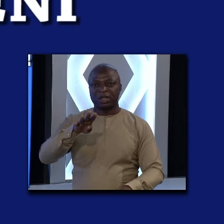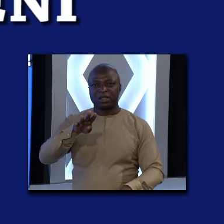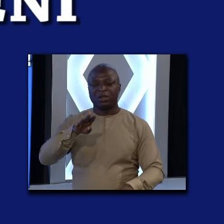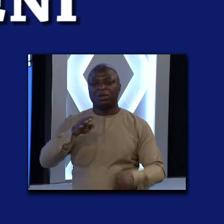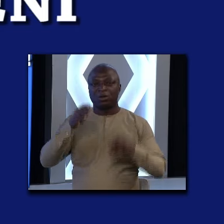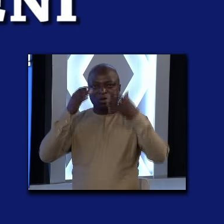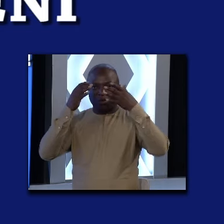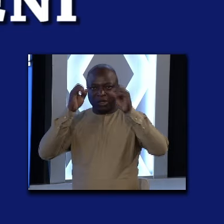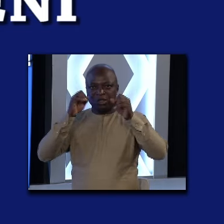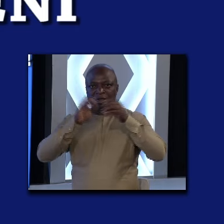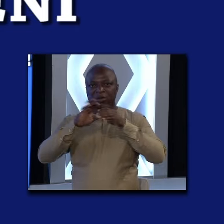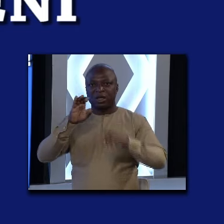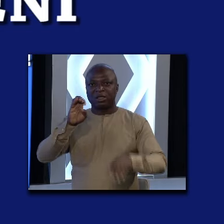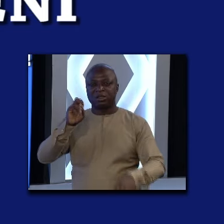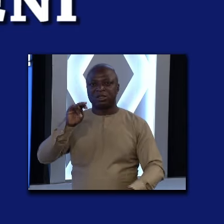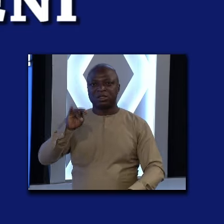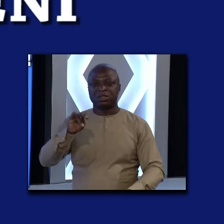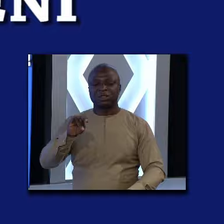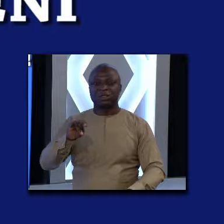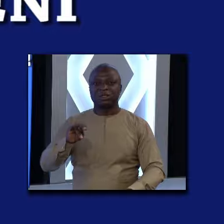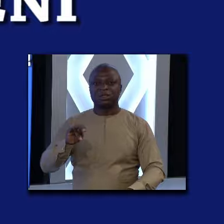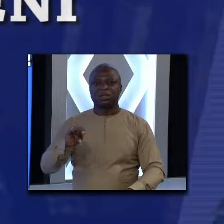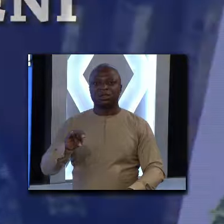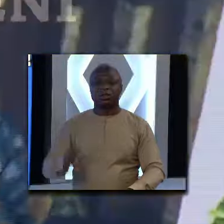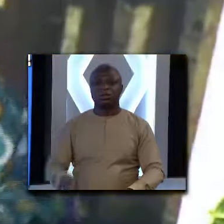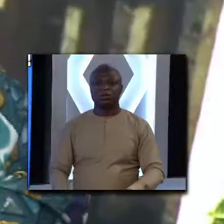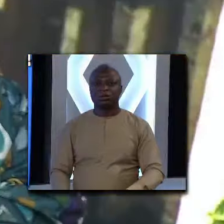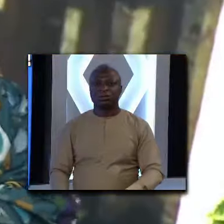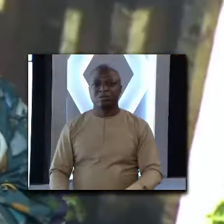le président de la CENI. Dago Yabré.